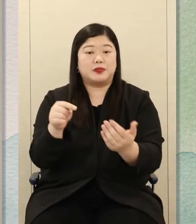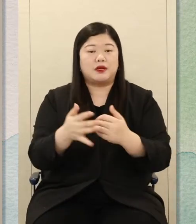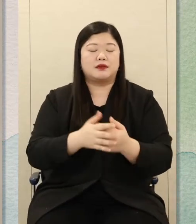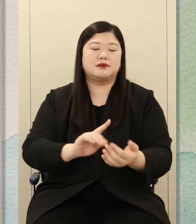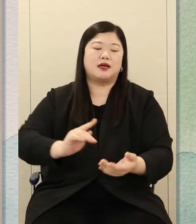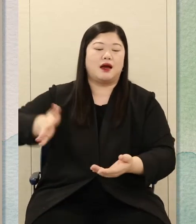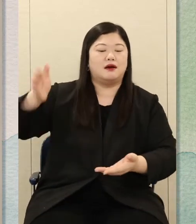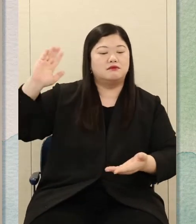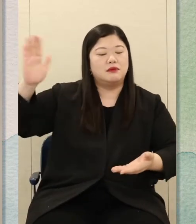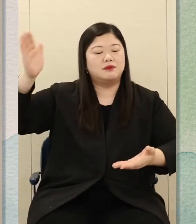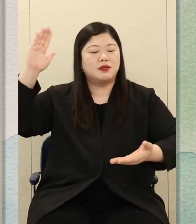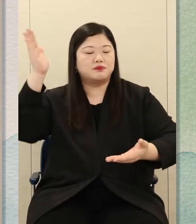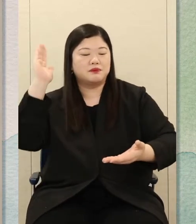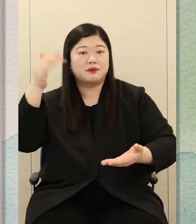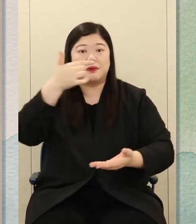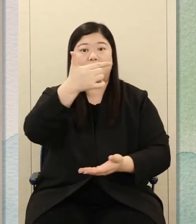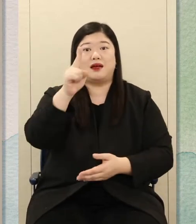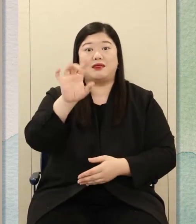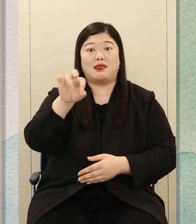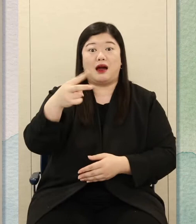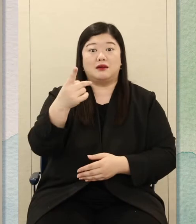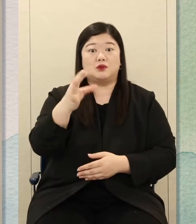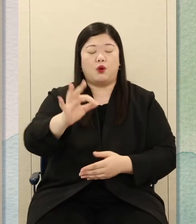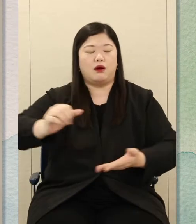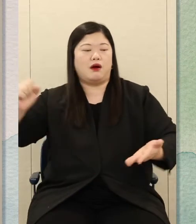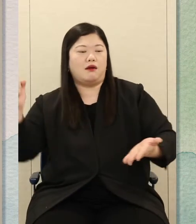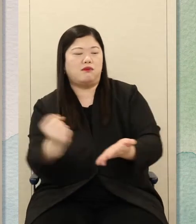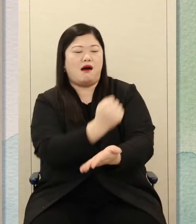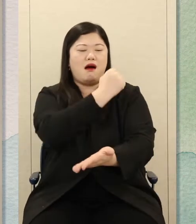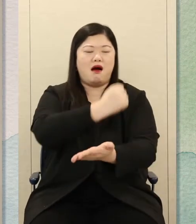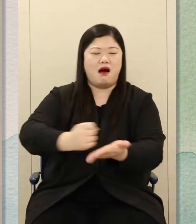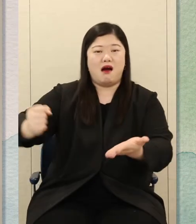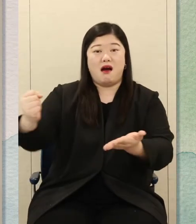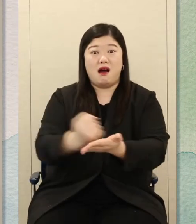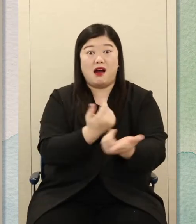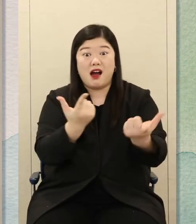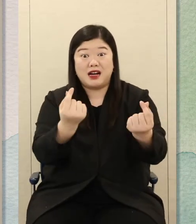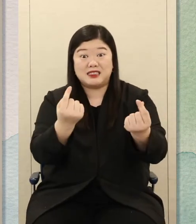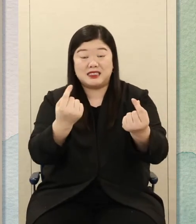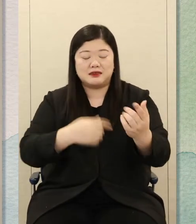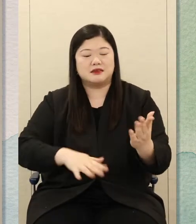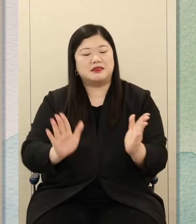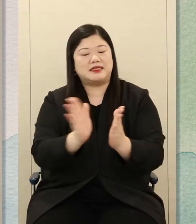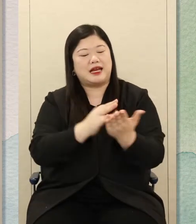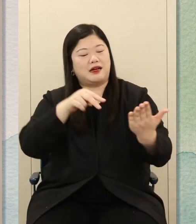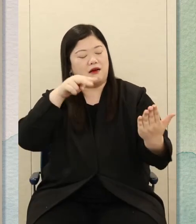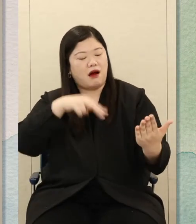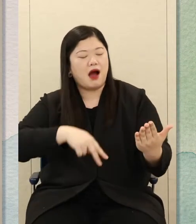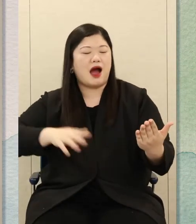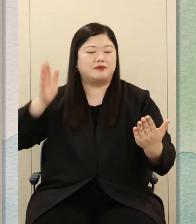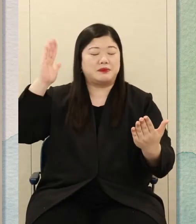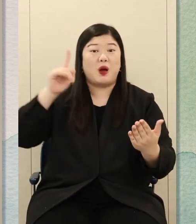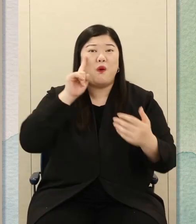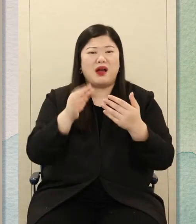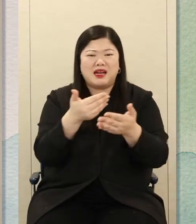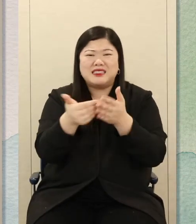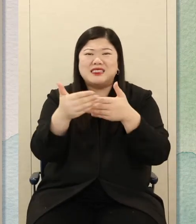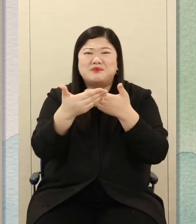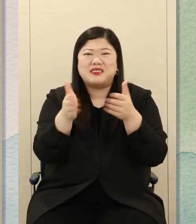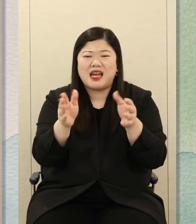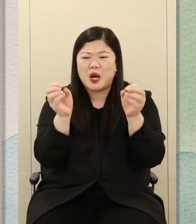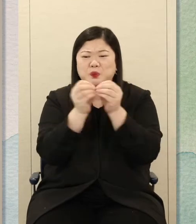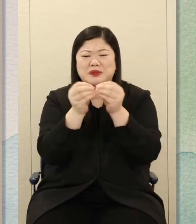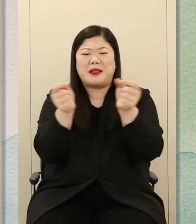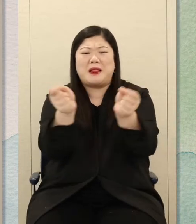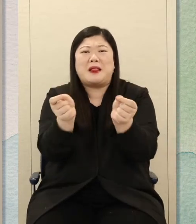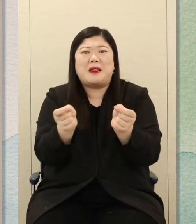배우셔가지고 그러니까 와서 이거 구연 읽어주고 왜 이게 좋은지 설명하고 그림책은 짧으니까 그게